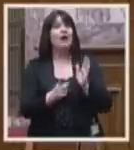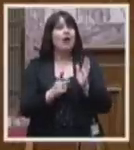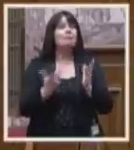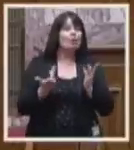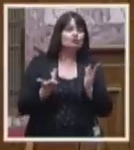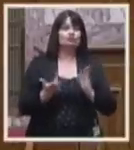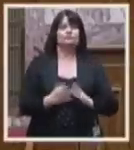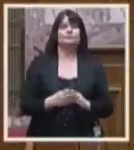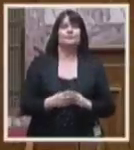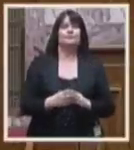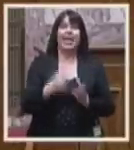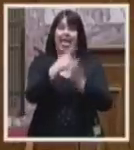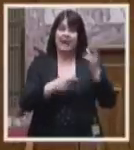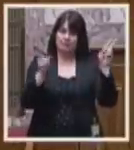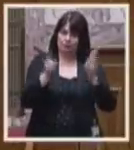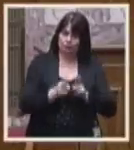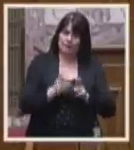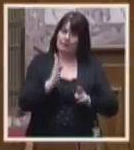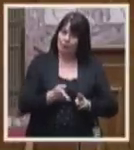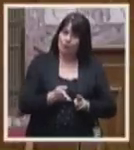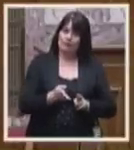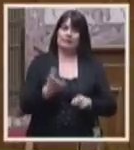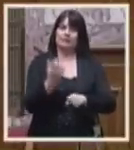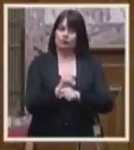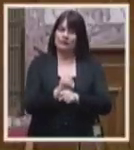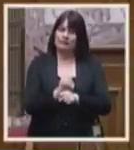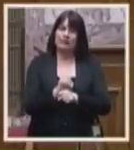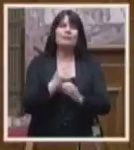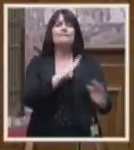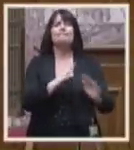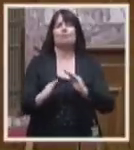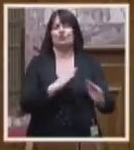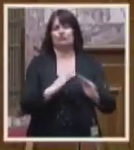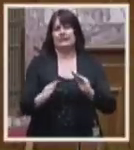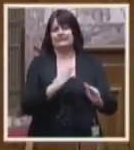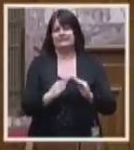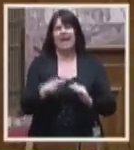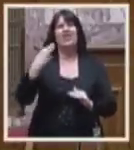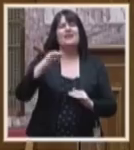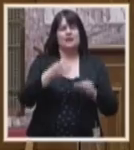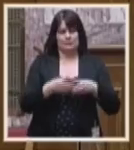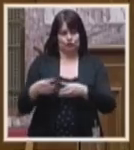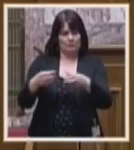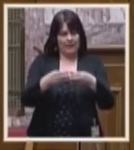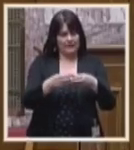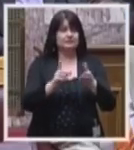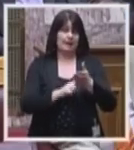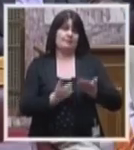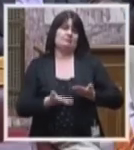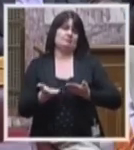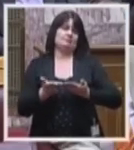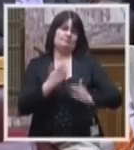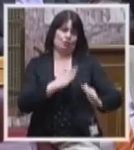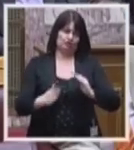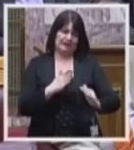την μείωση των ελλειμμάτων, αλλά δημιουργεί όλες τις συνθήκες για την προστασία των πιο αδύναμων στρωμάτων. Προχωράμε λοιπόν